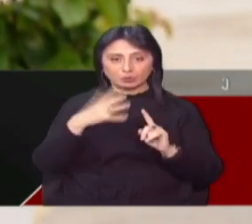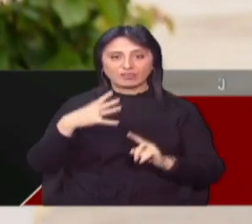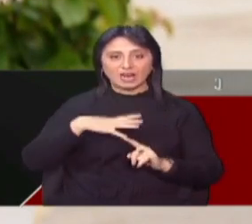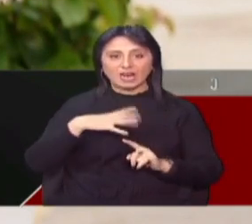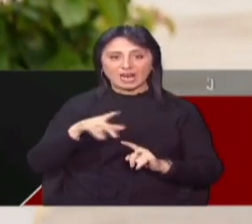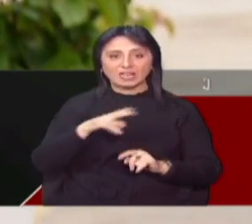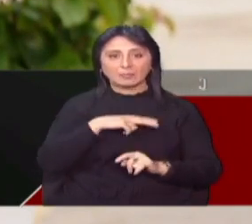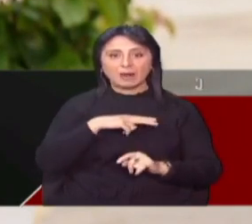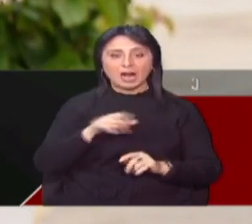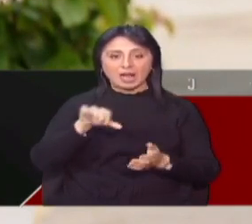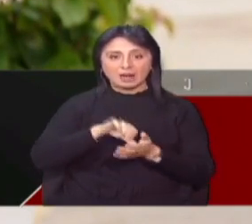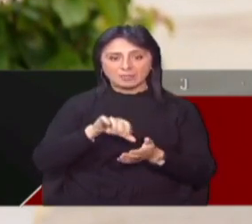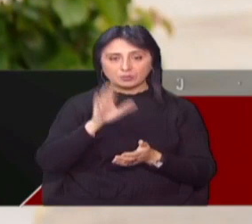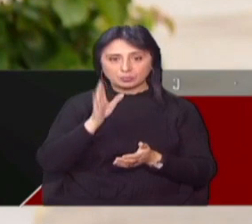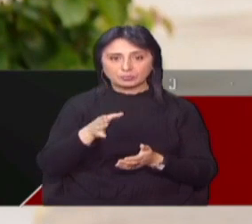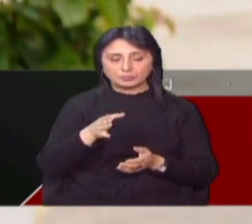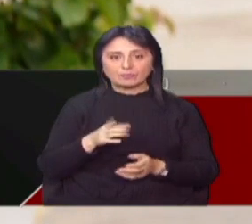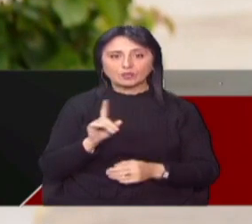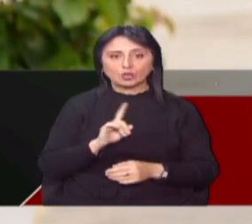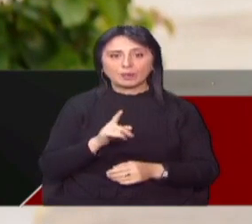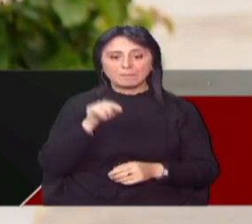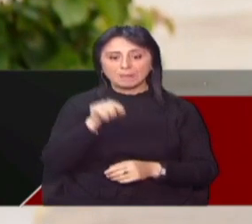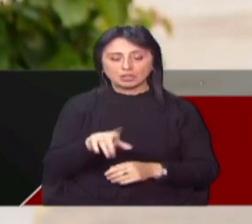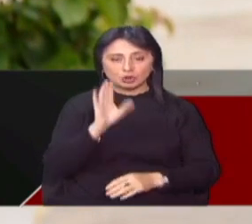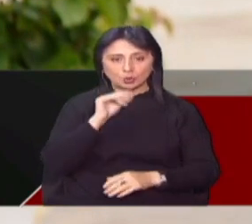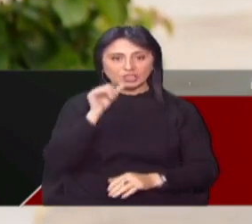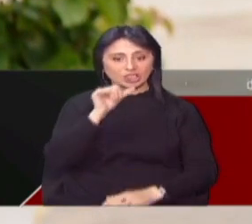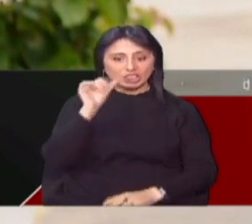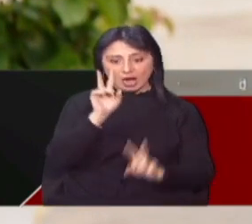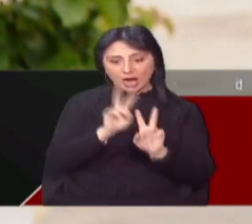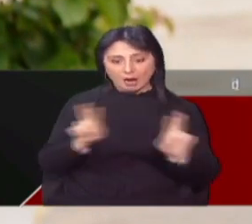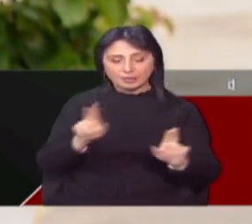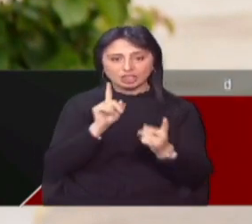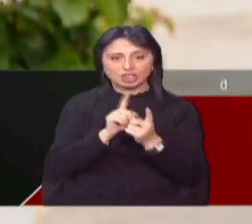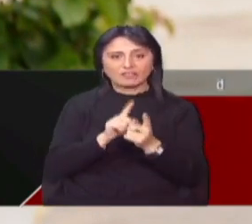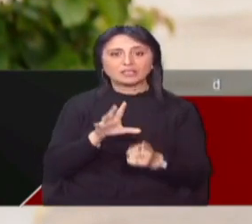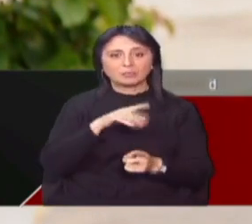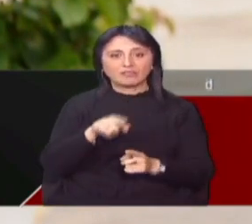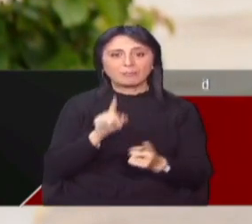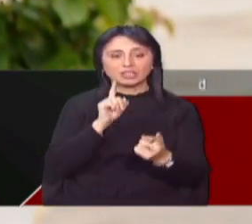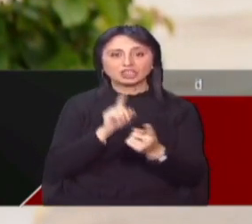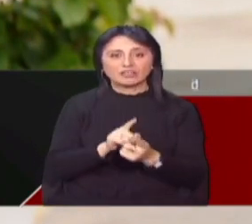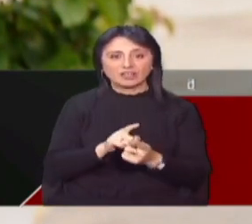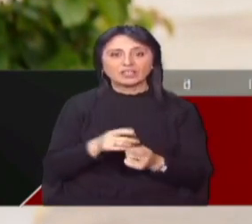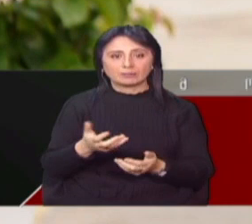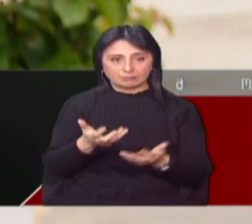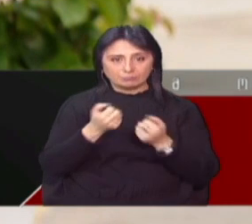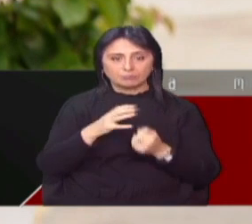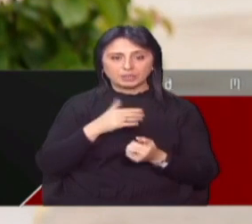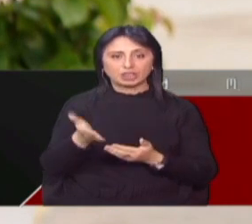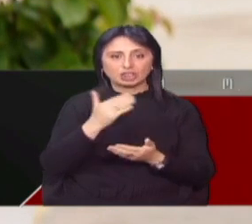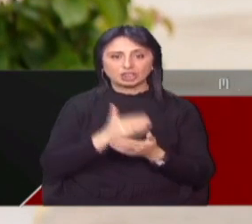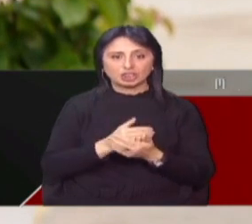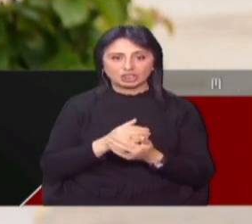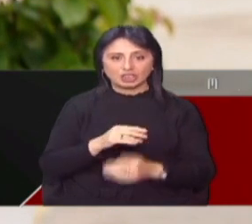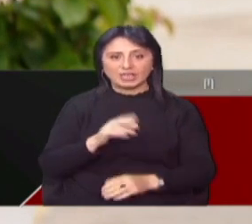ქართველი კანონმდებლები ამბობენ იმას, რომ მაშინ, როდესაც შარშან მსგავსი შეხვედრები შედგა, ამ შეხვედრებმა გამოიღო შედეგი. ვინაიდან